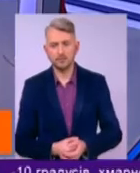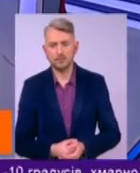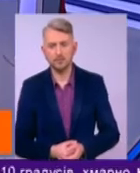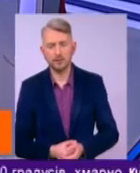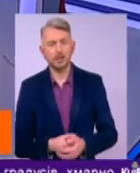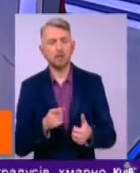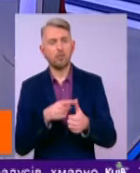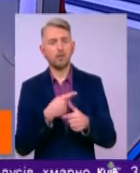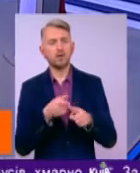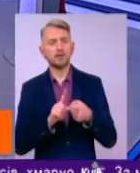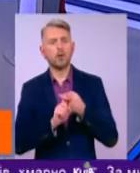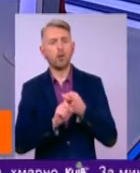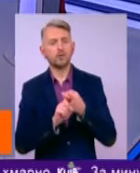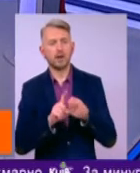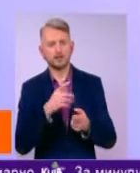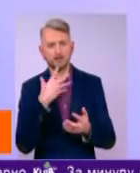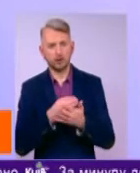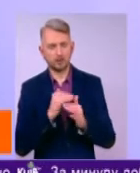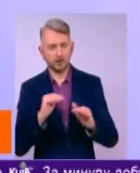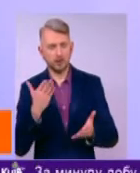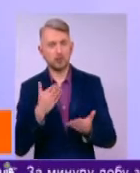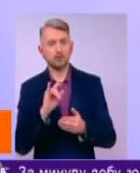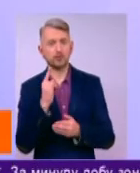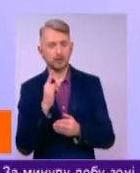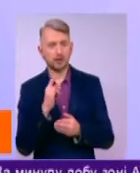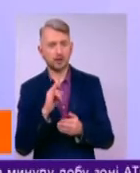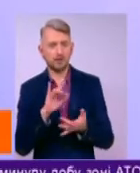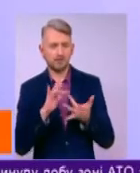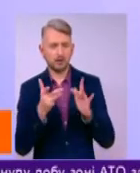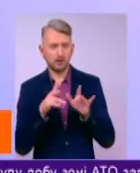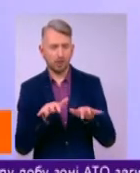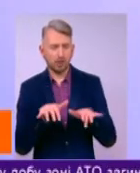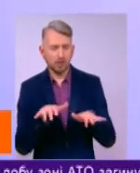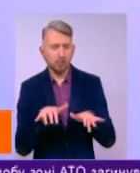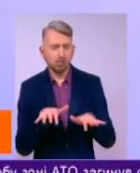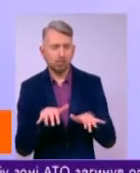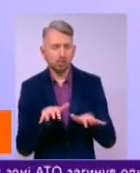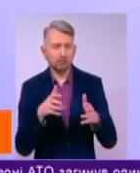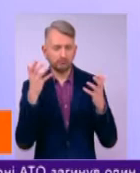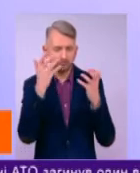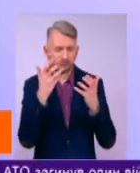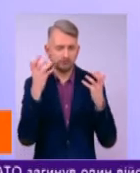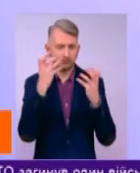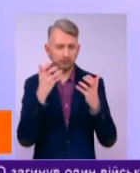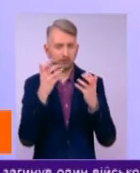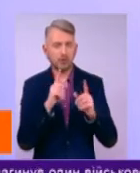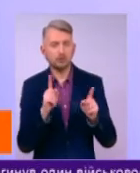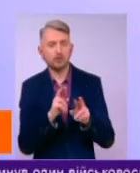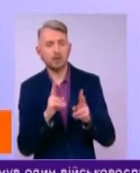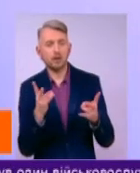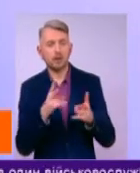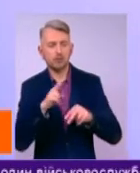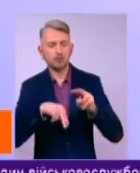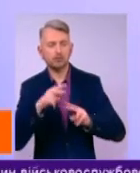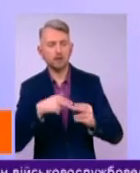По-перше, це контакт зі своїми дітьми. Якщо дитина сидить в соцмережах, і що там, як... Звичайно, треба таким чином